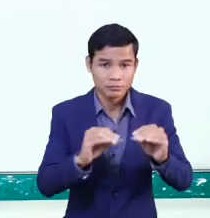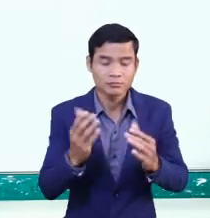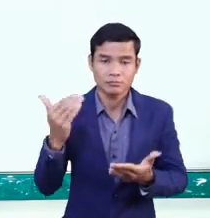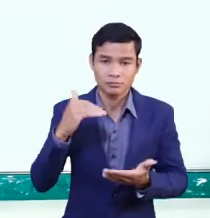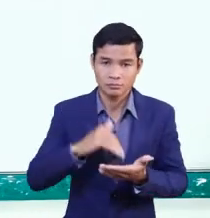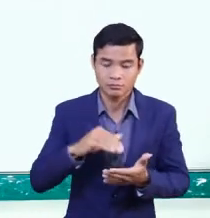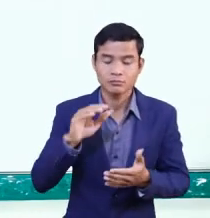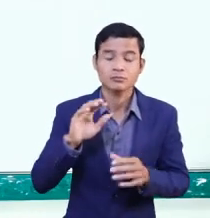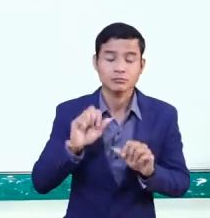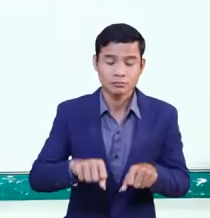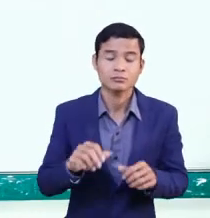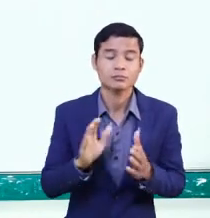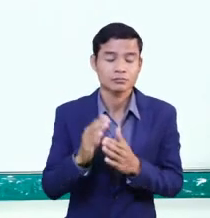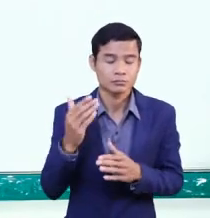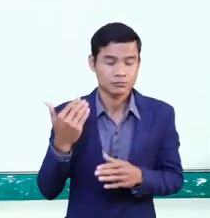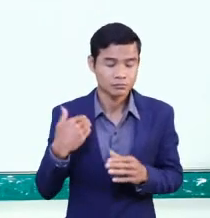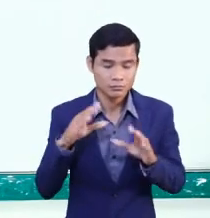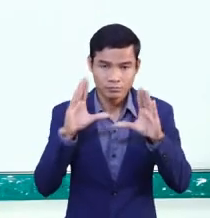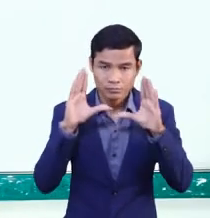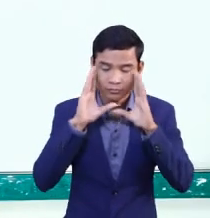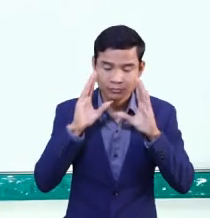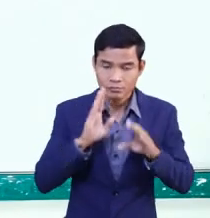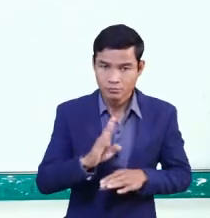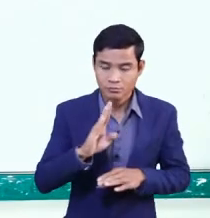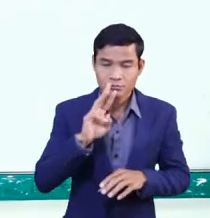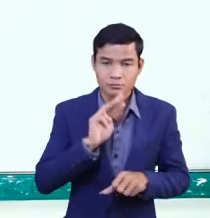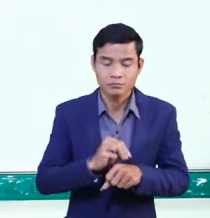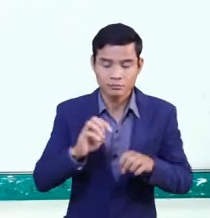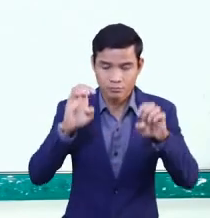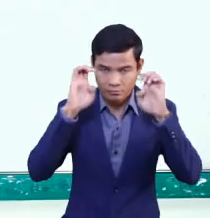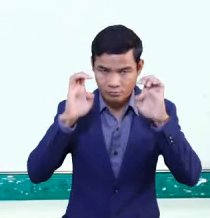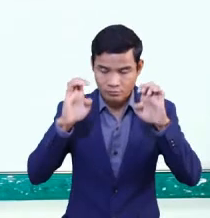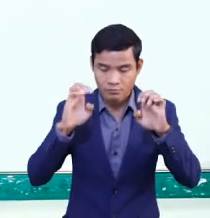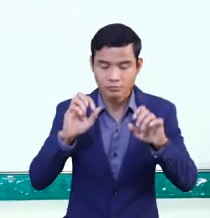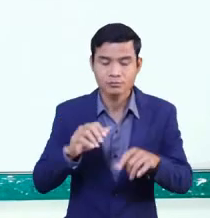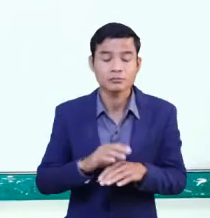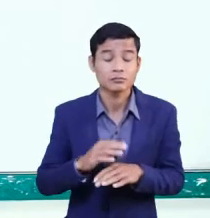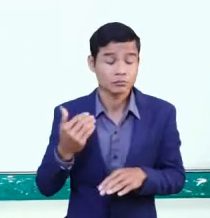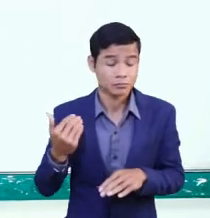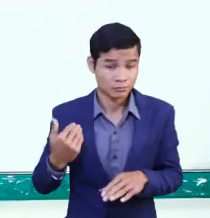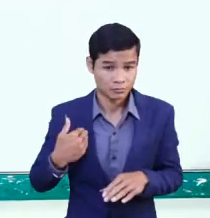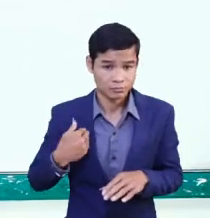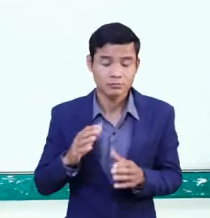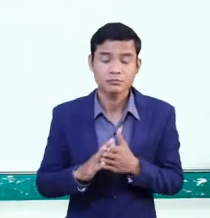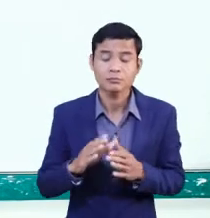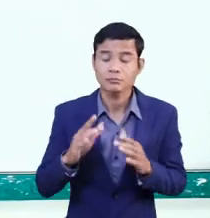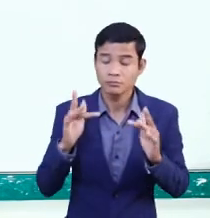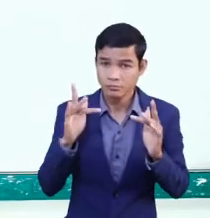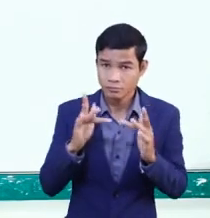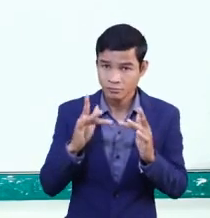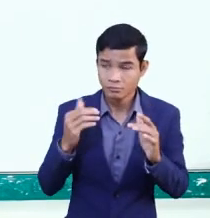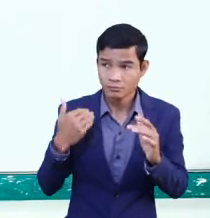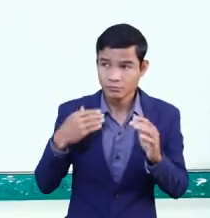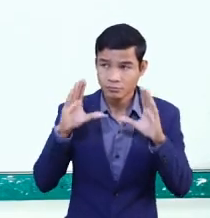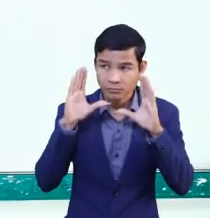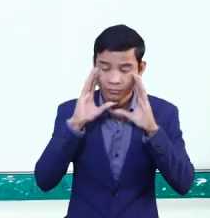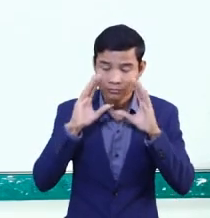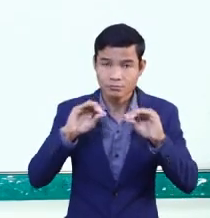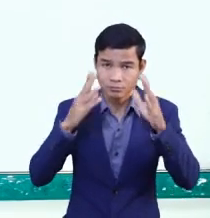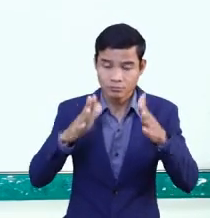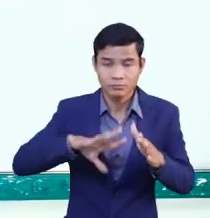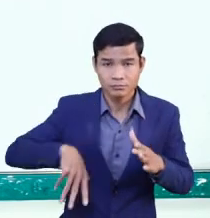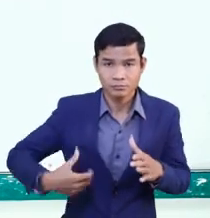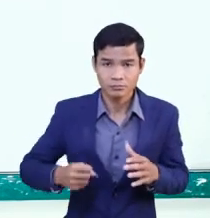ងទៀតបានតាមរយៈផេកផ្លូវការរបស់ក្រសួងអប់រំយុវជននិងកីឡាចាដែលមានគេហទំព័រគ្រូខេមបូឌី